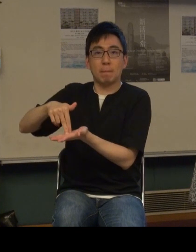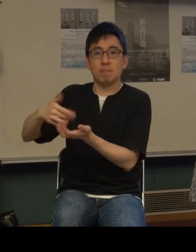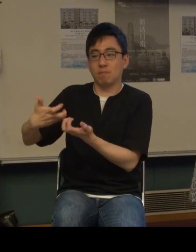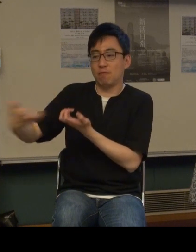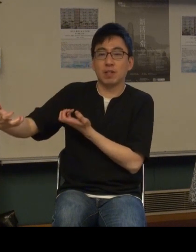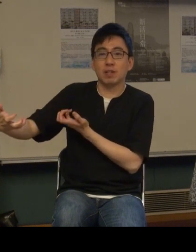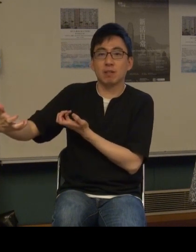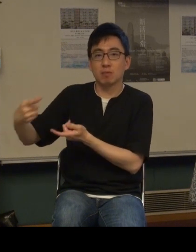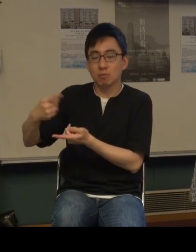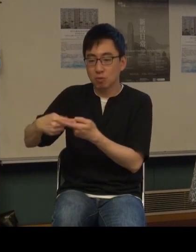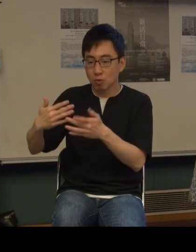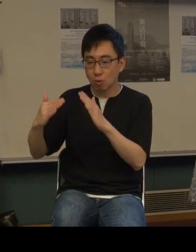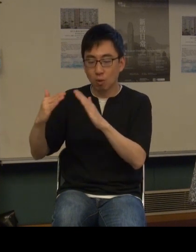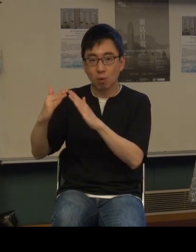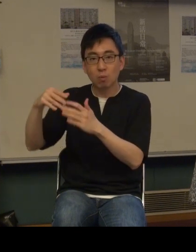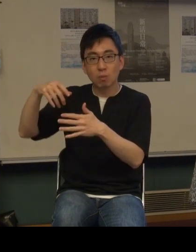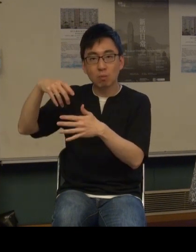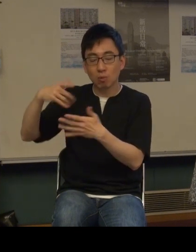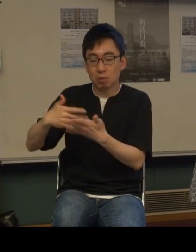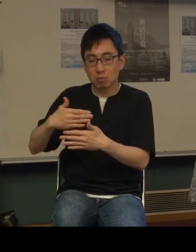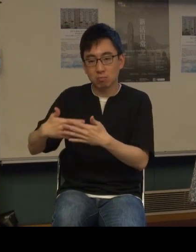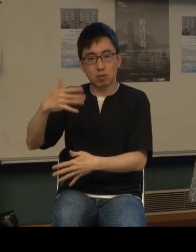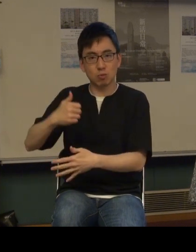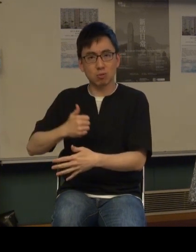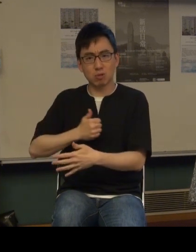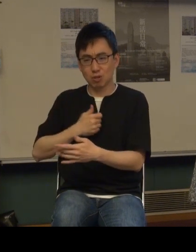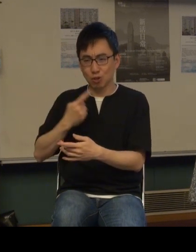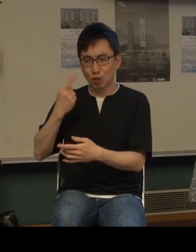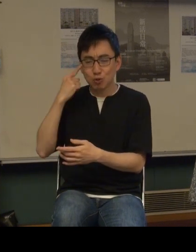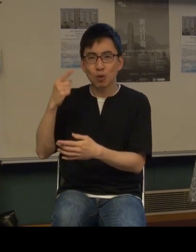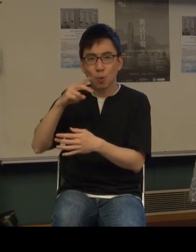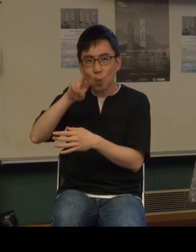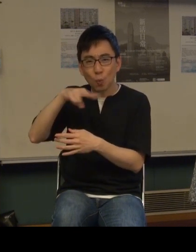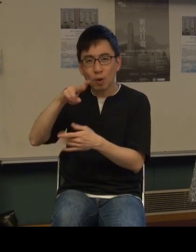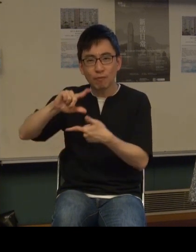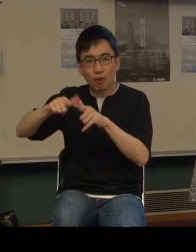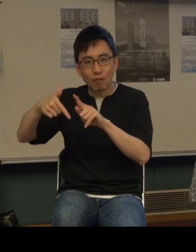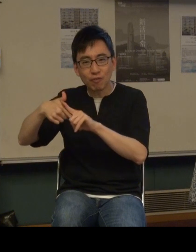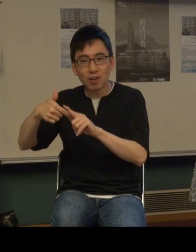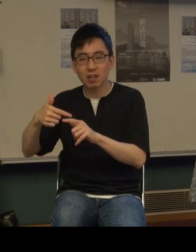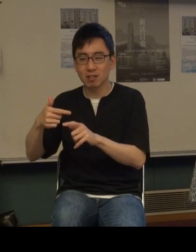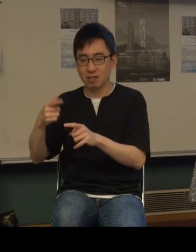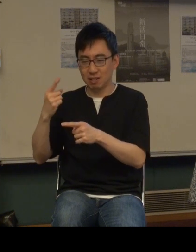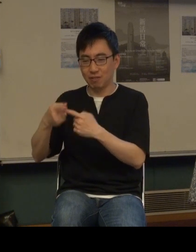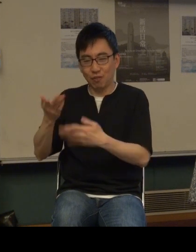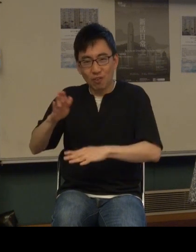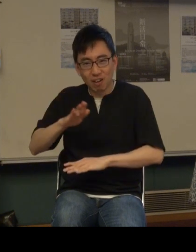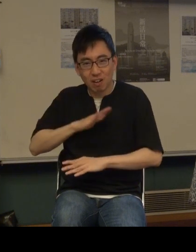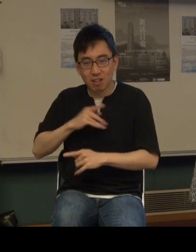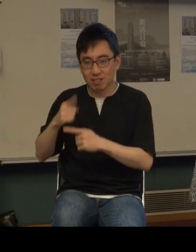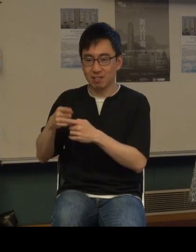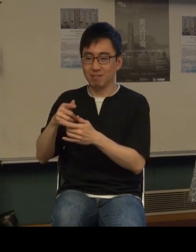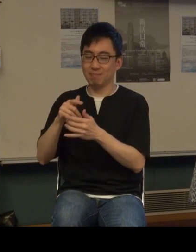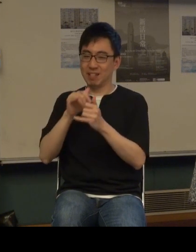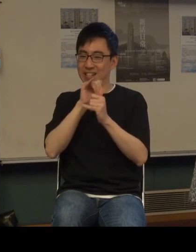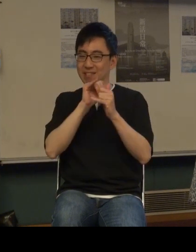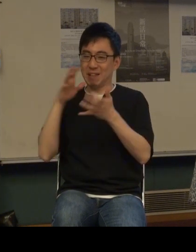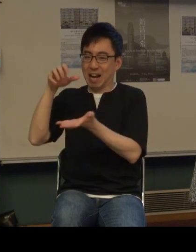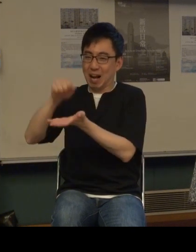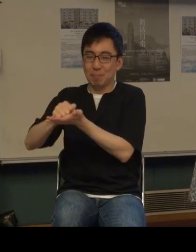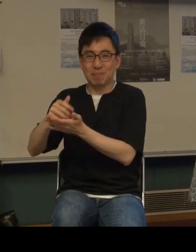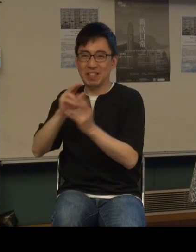家的建築物，他們的建築師想尋求一個建築的形式呢，是和他們那個殖民的歷史呢是脫